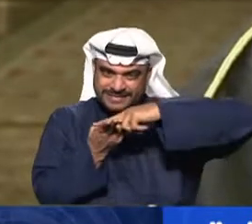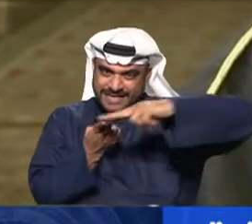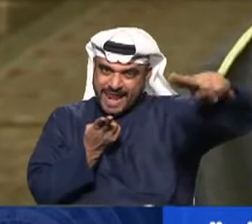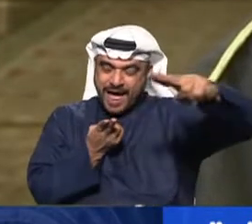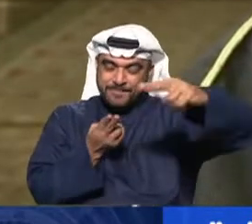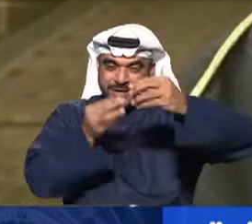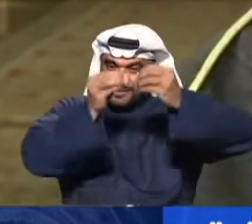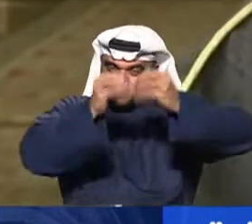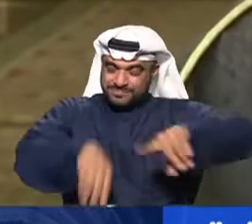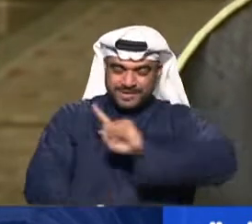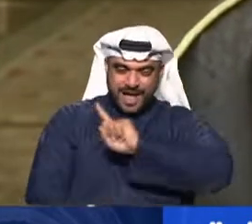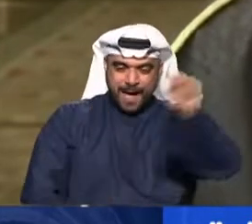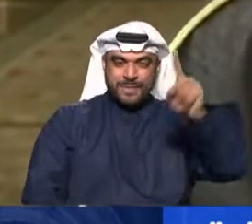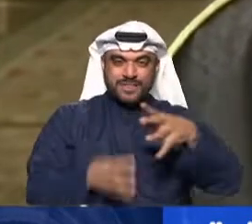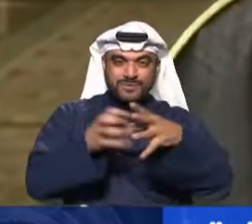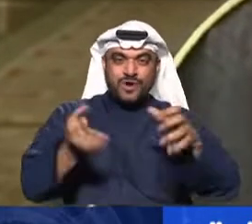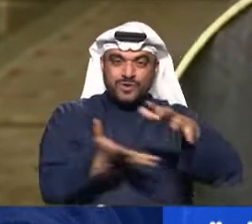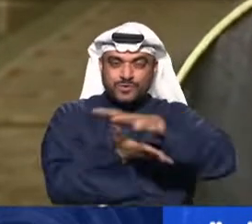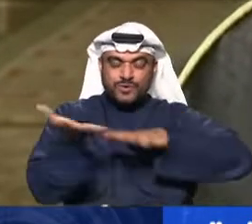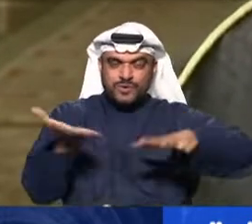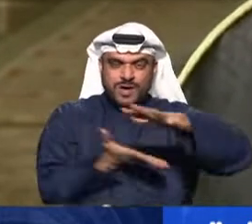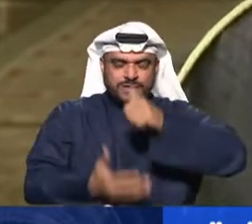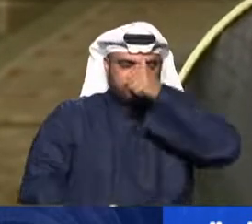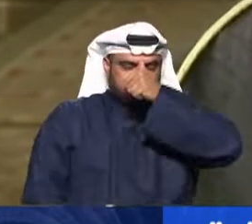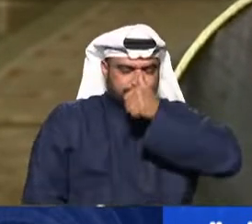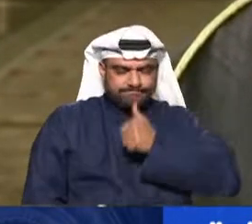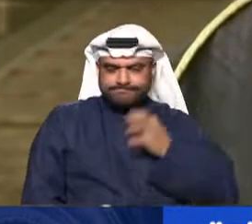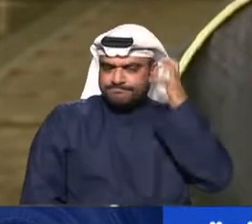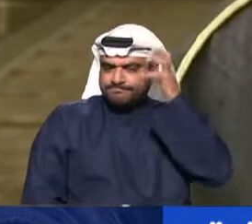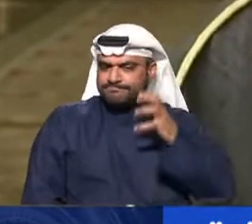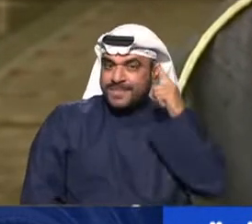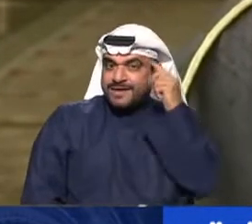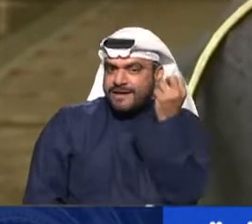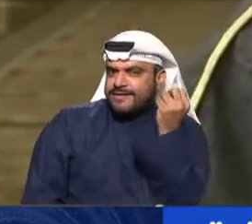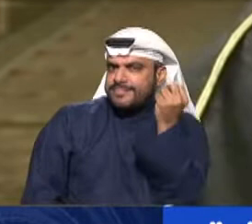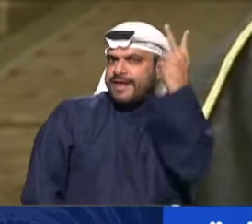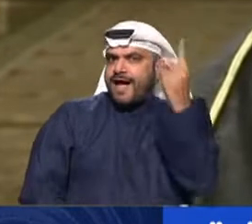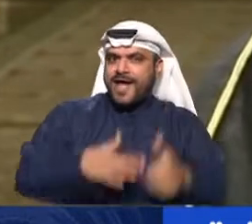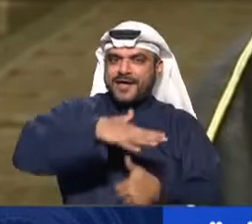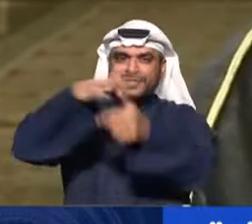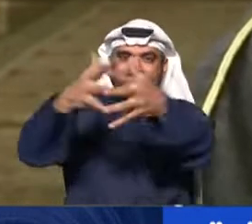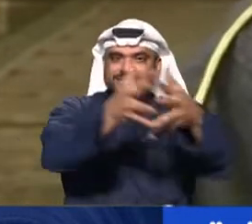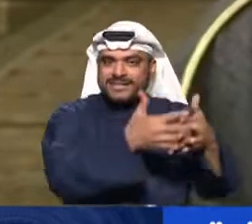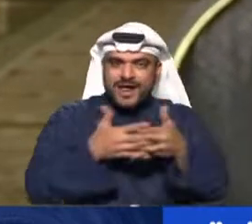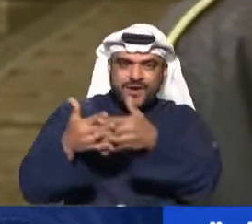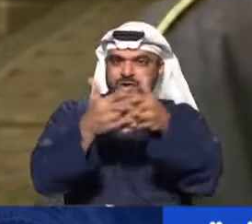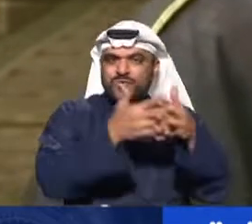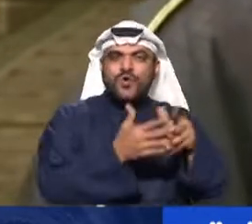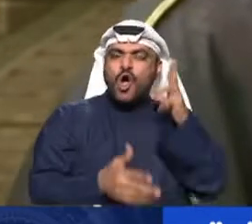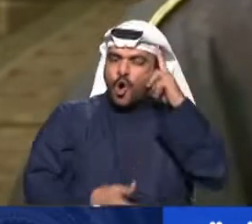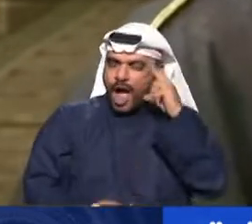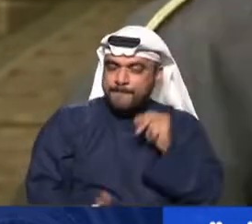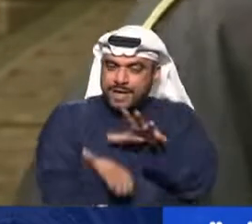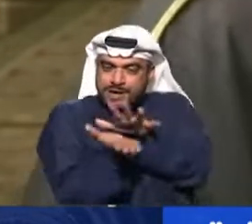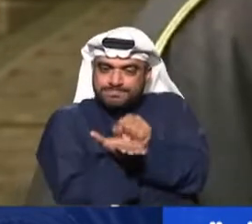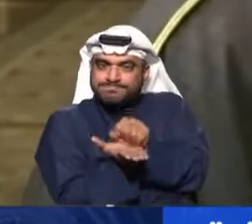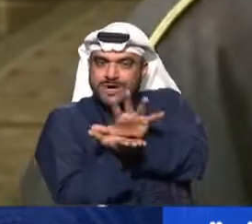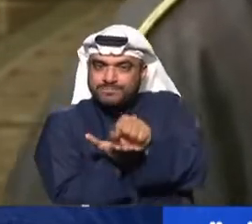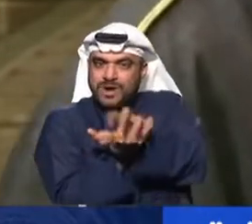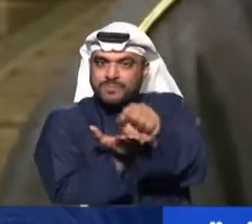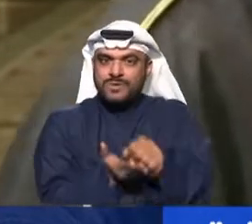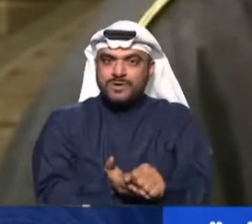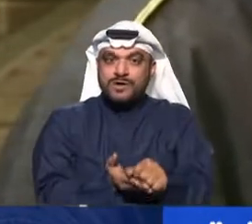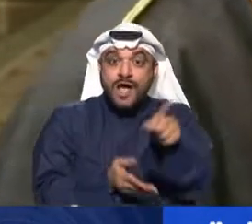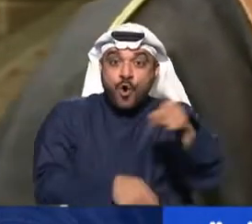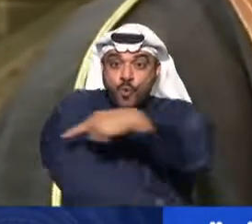أطراف النزاع. ومما يدعو إلى القلق الشديد هو أن اقتراحكم يمهد الطريق ويكرس الاحتلال الدائم للضفة الغربية. هم